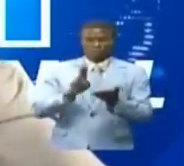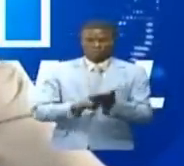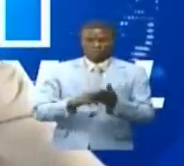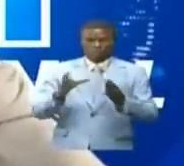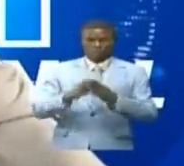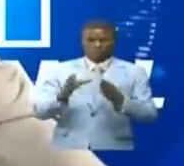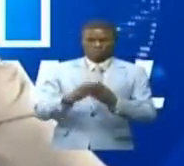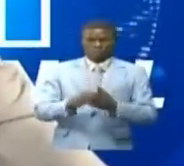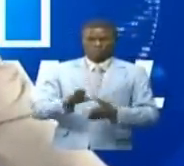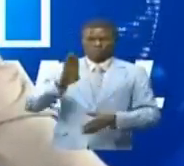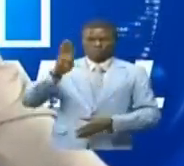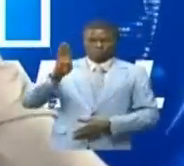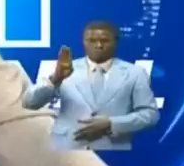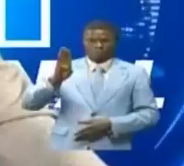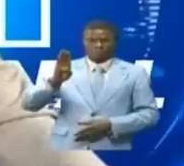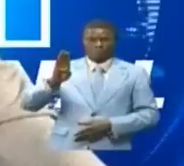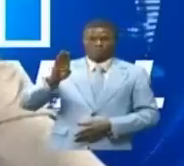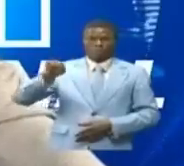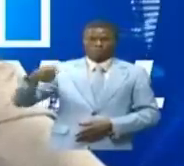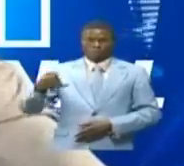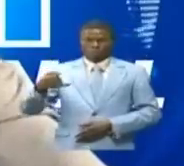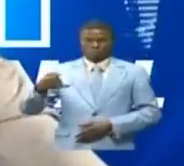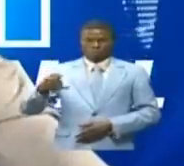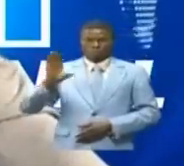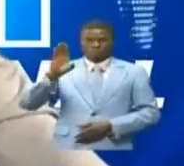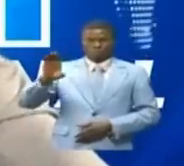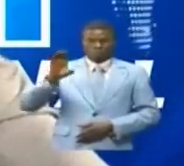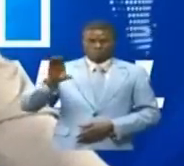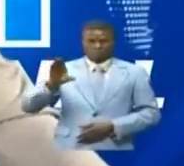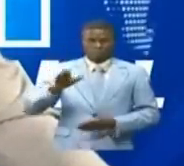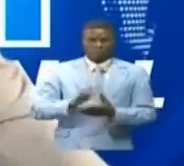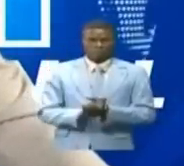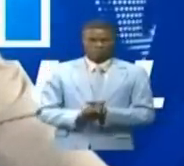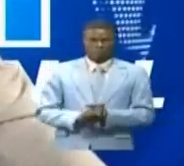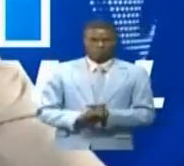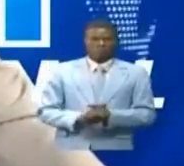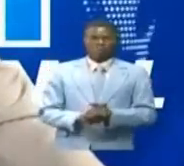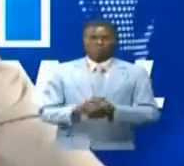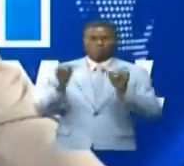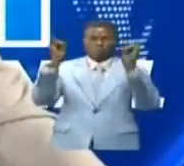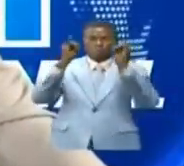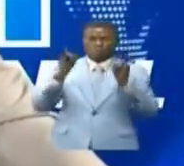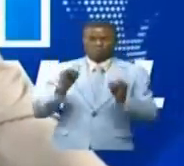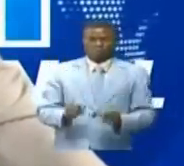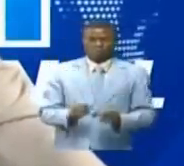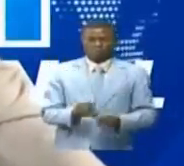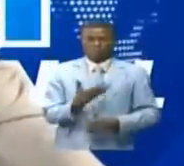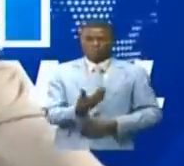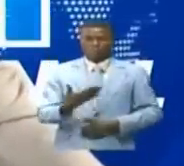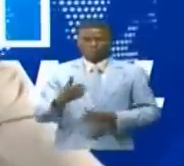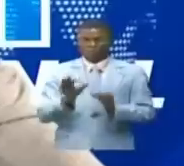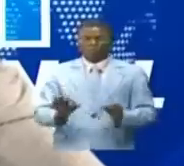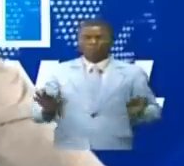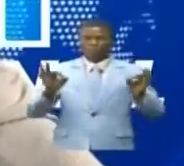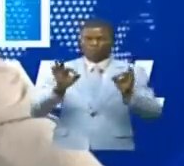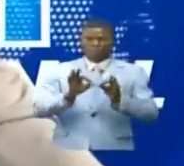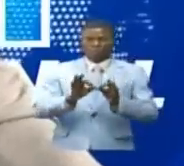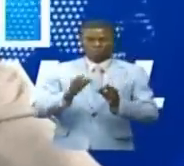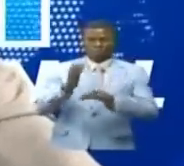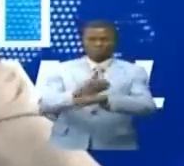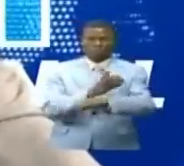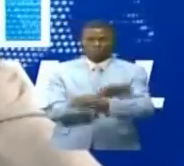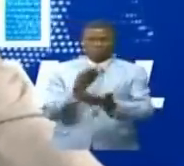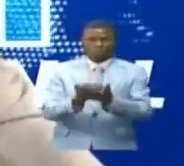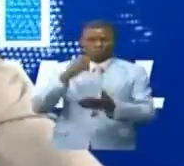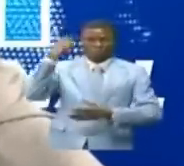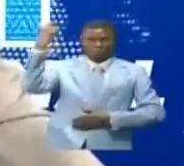la BGFIBank et non la Sofibank. Le digital, un outil incontournable pour la croissance économique du